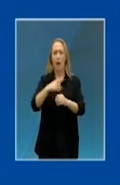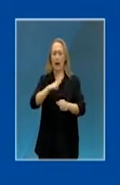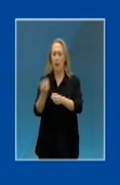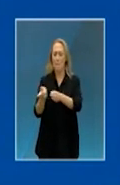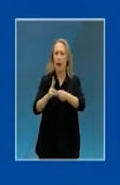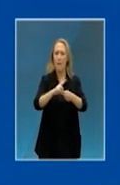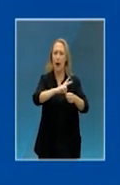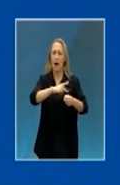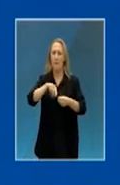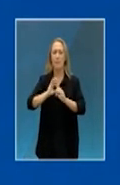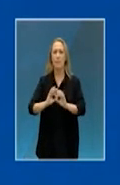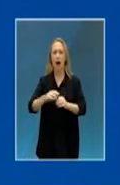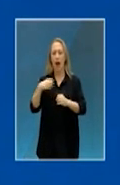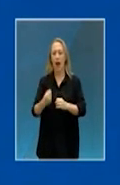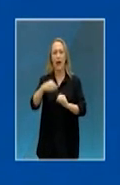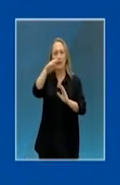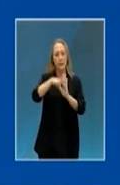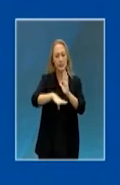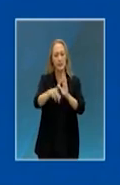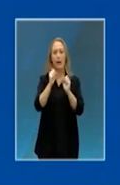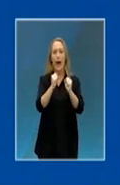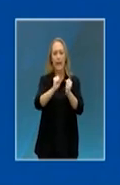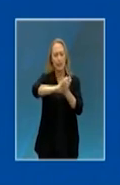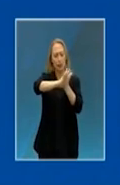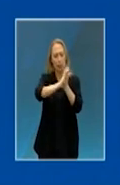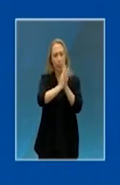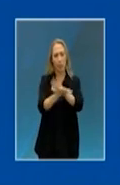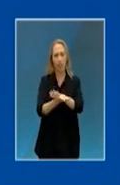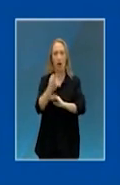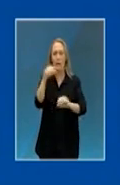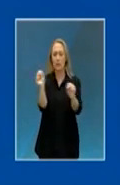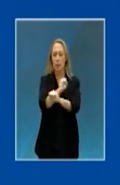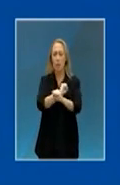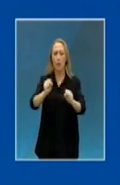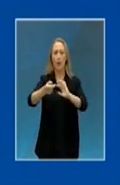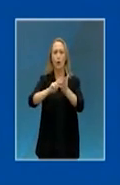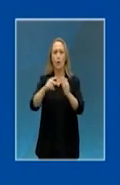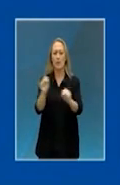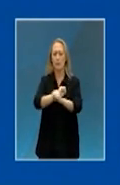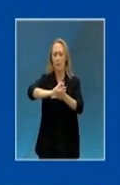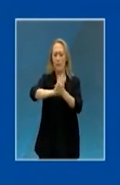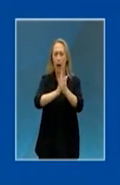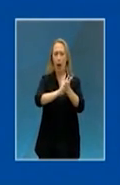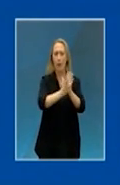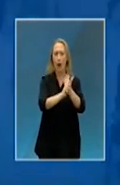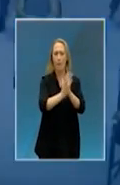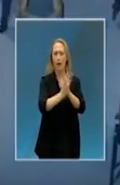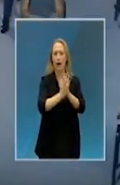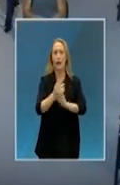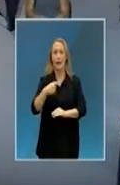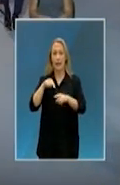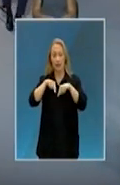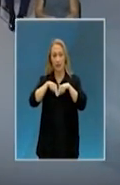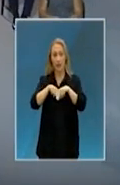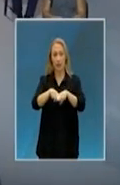κύριος Μητσοτάκης, τη Δευτέρα 3 Μαΐου επαναλειτουργεί η εστίαση σε εξωτερικούς χώρους και η κυκλοφορία διευρύνεται